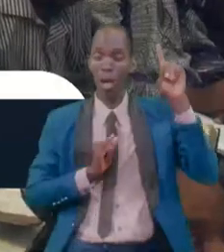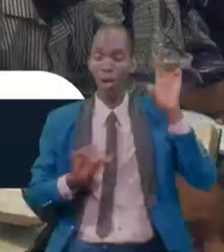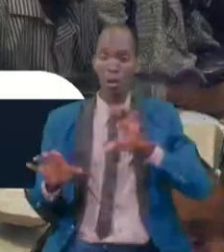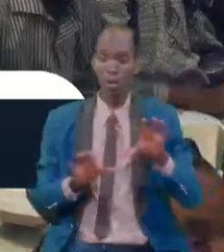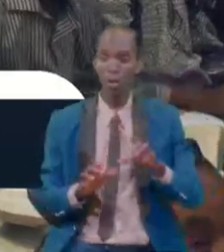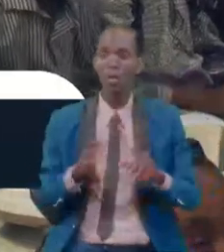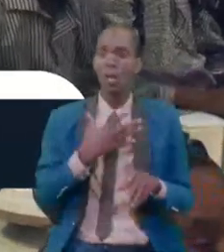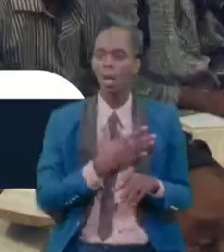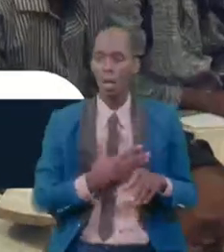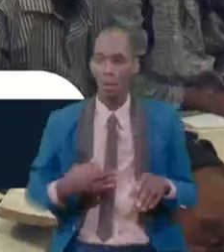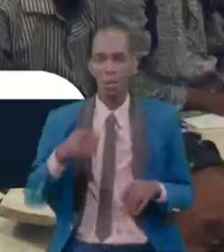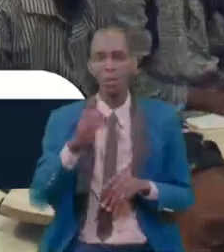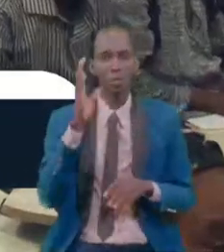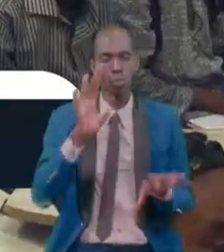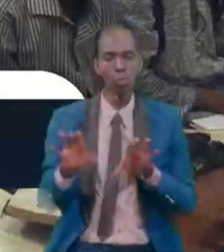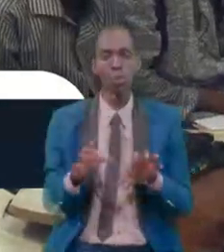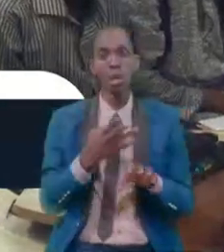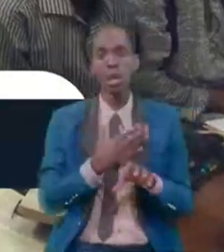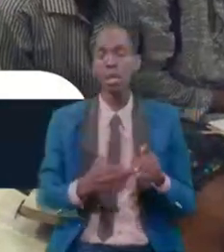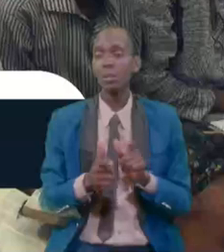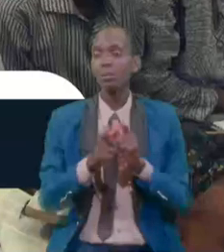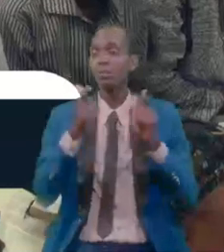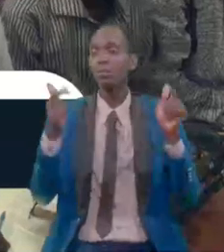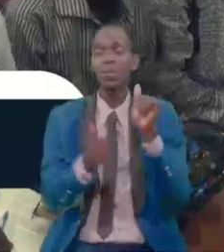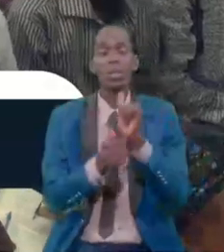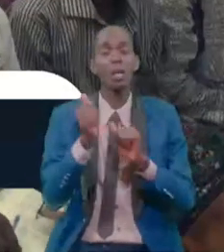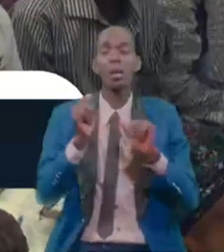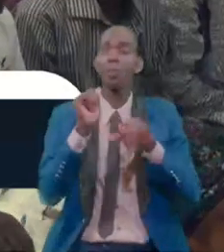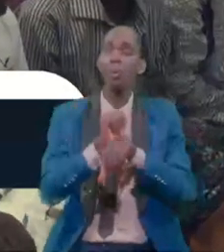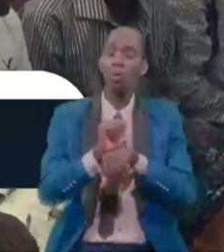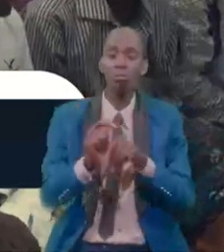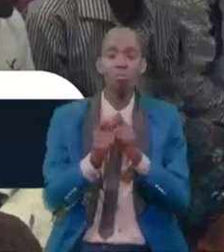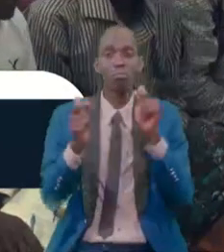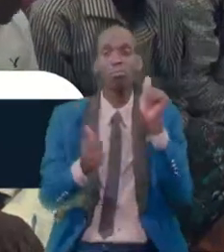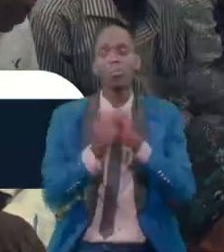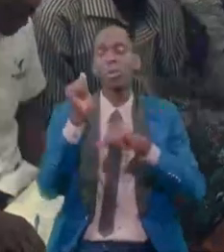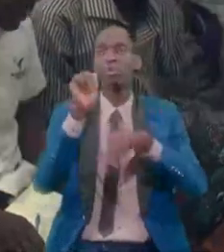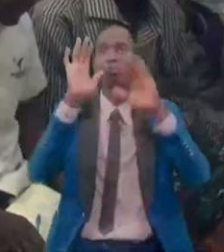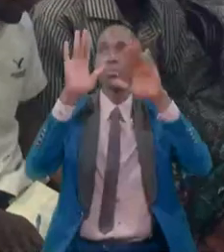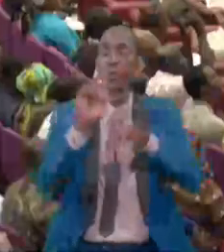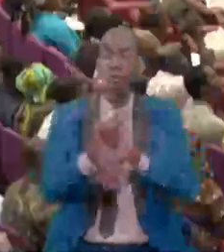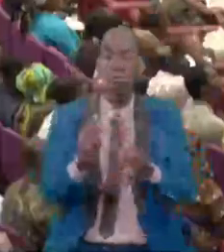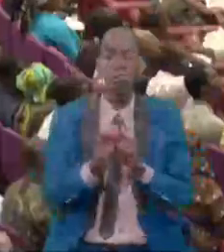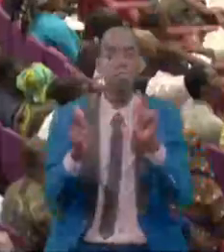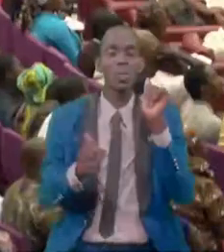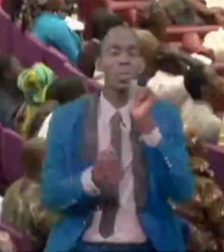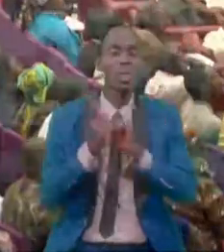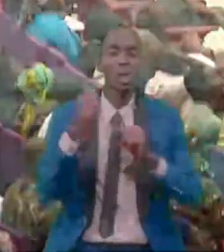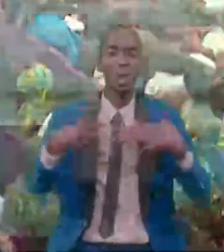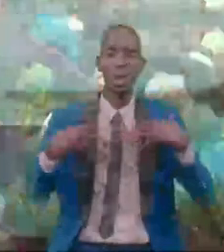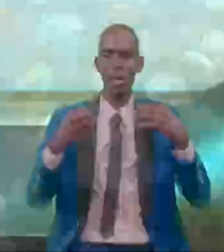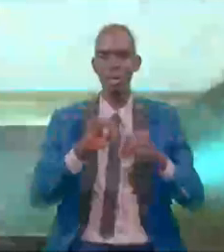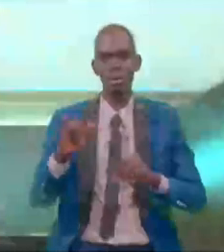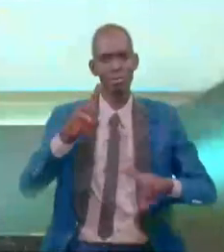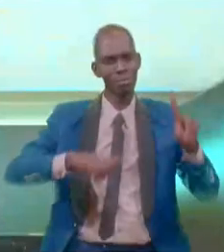en fera de plus grandes, que quelqu'un crie de plus grandes œuvres, de plus grands miracles, disait cela, de